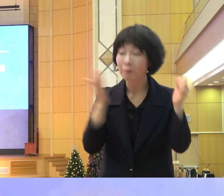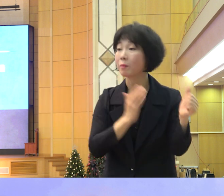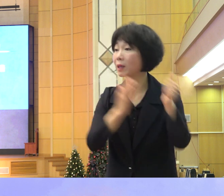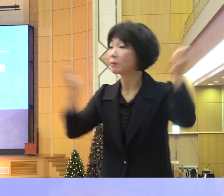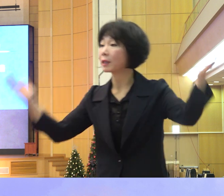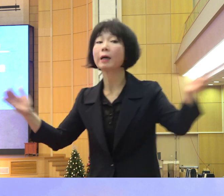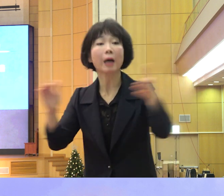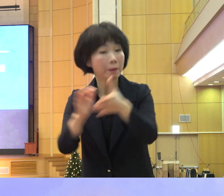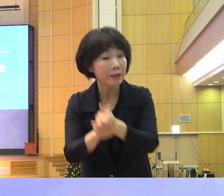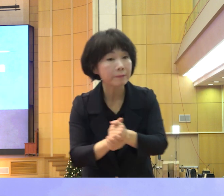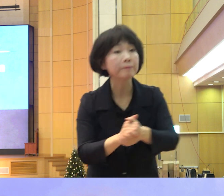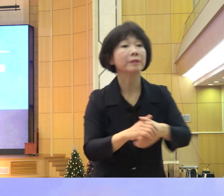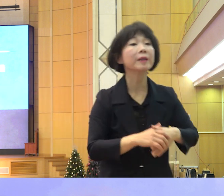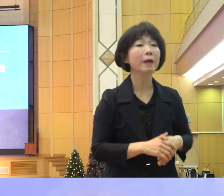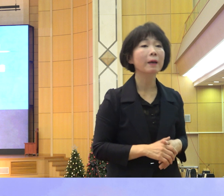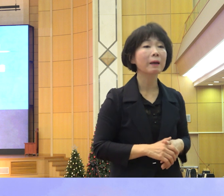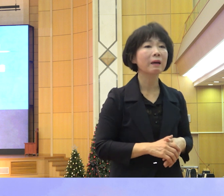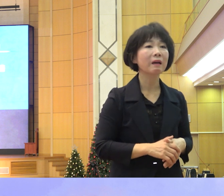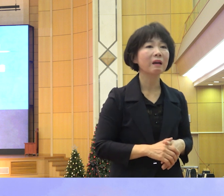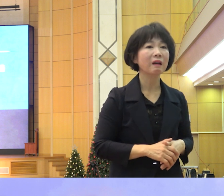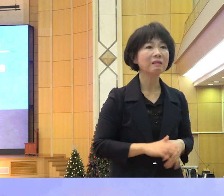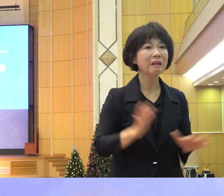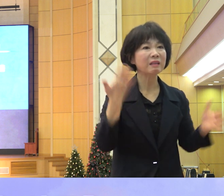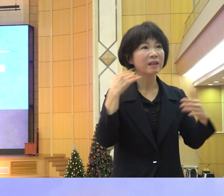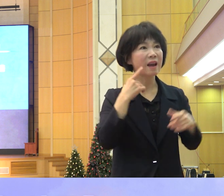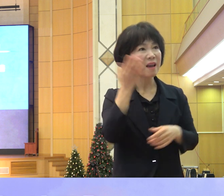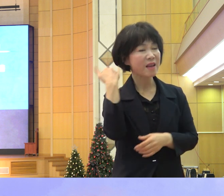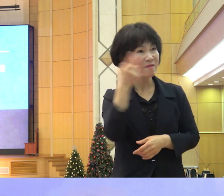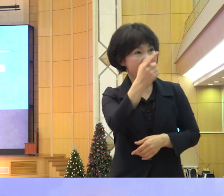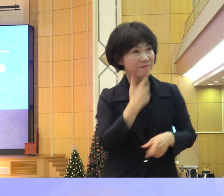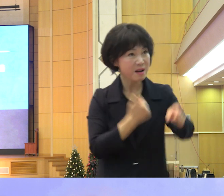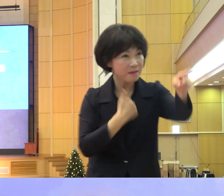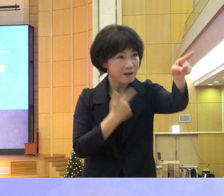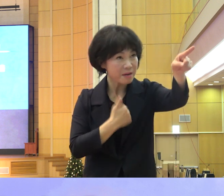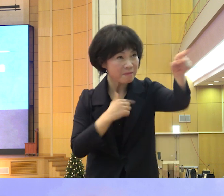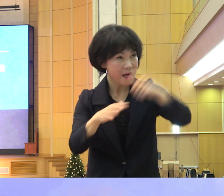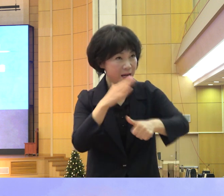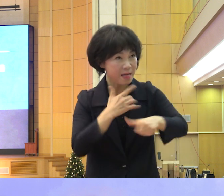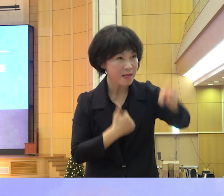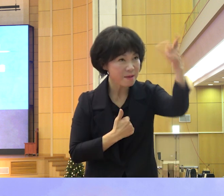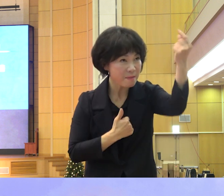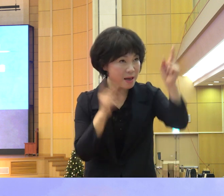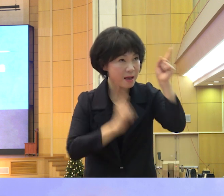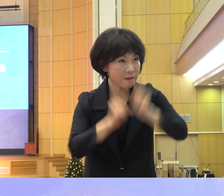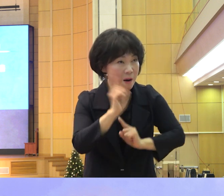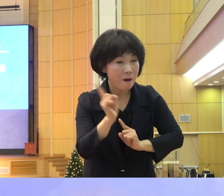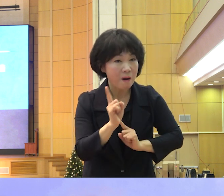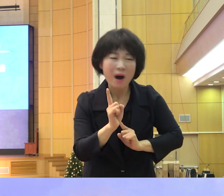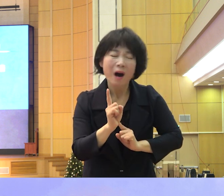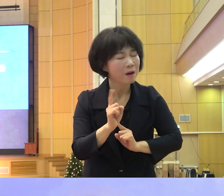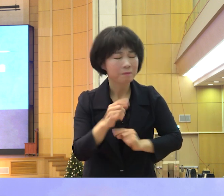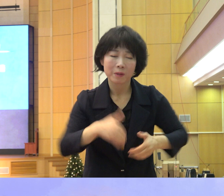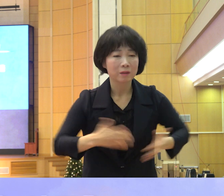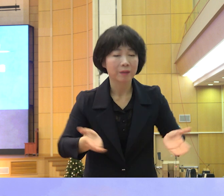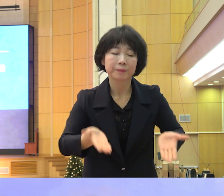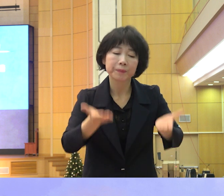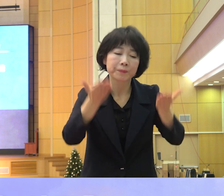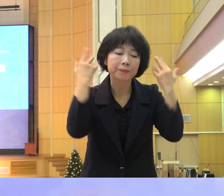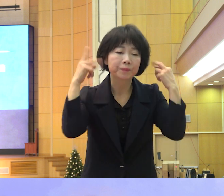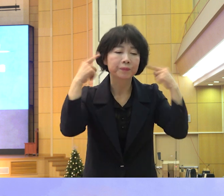세월이 지나갔잖아요. 그 세월이 나한테 다시 돌아오는 거 아닙니다. 만약 그 세월이 다시 돌아온다고